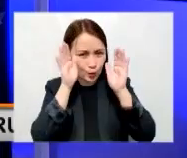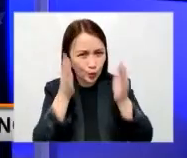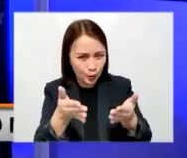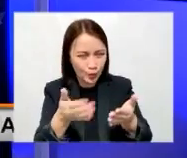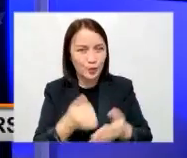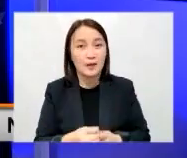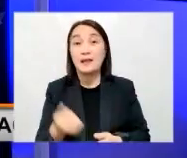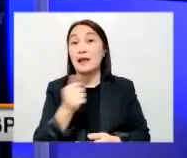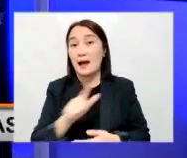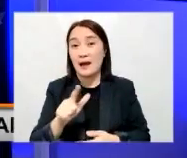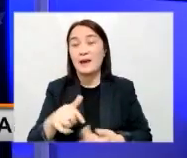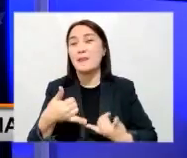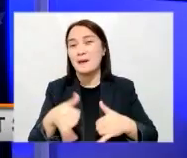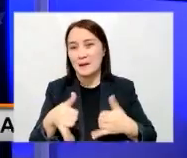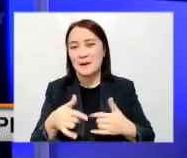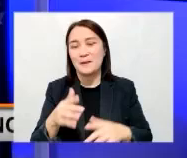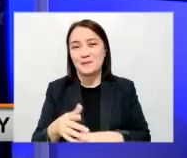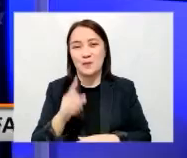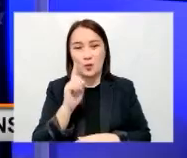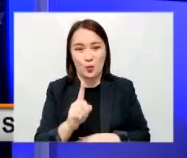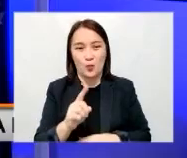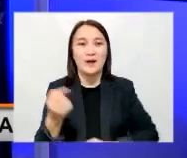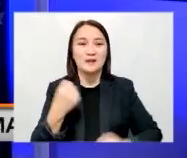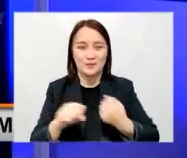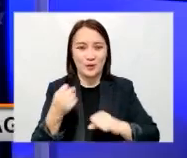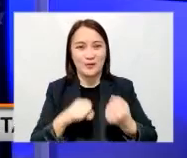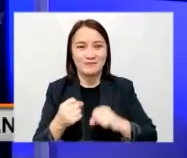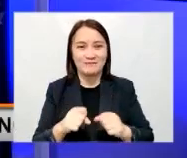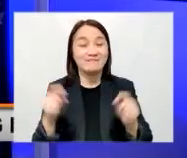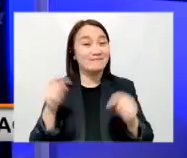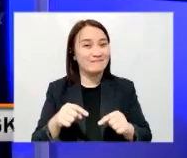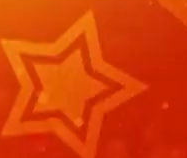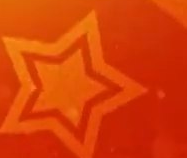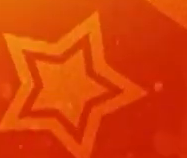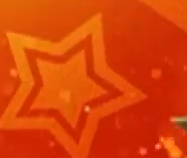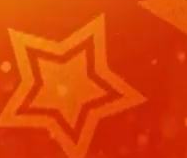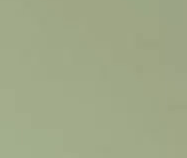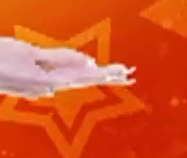ng games mapapanood live sa One Sports. It's your sports tito, Mike Reyes. Peace and love.